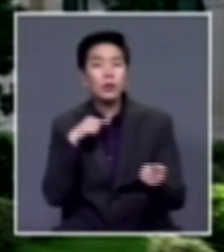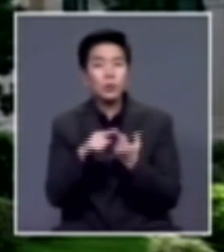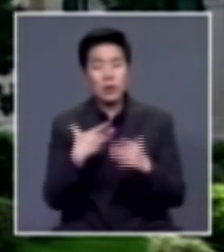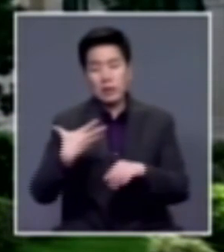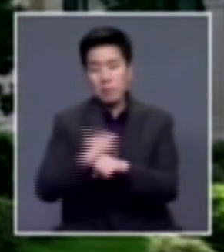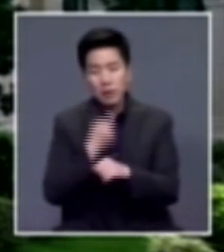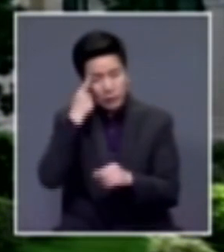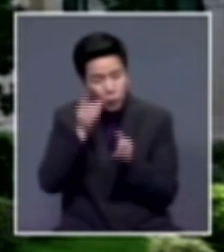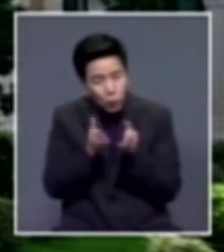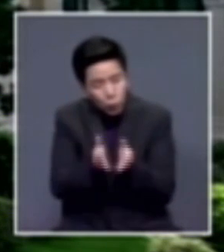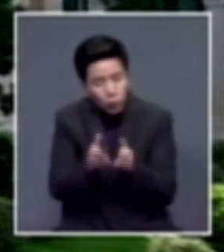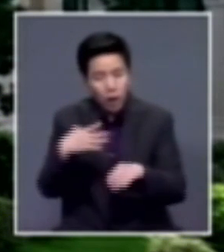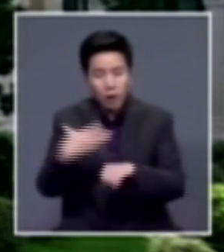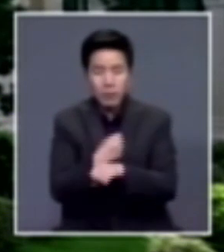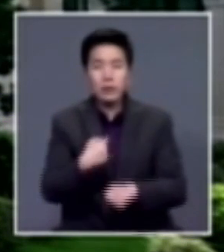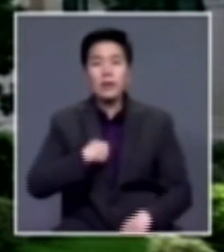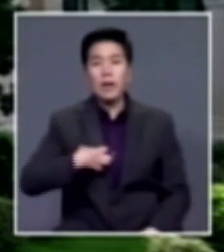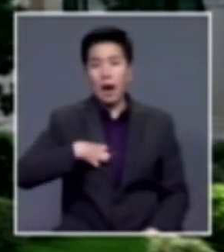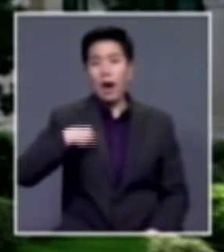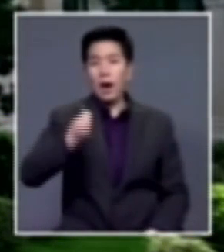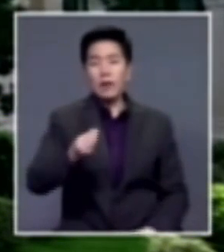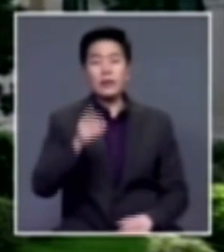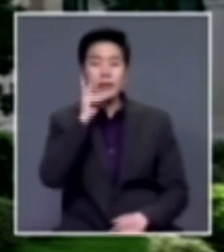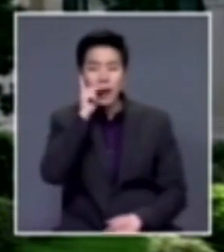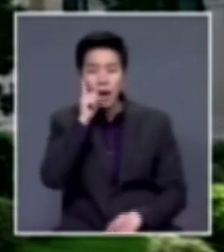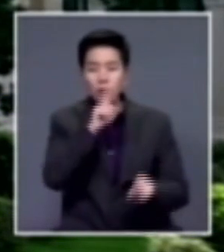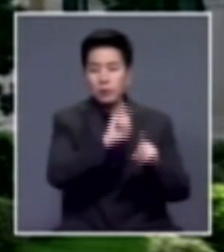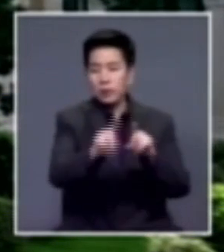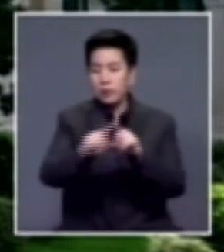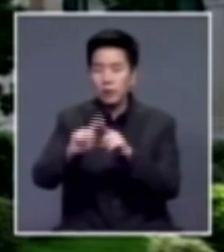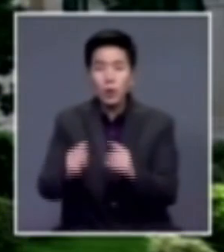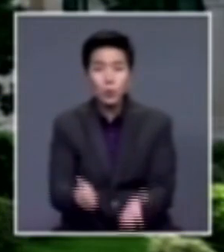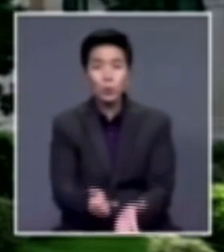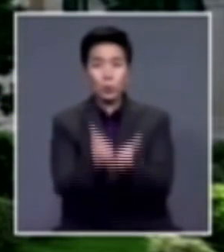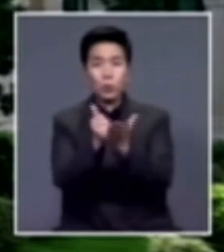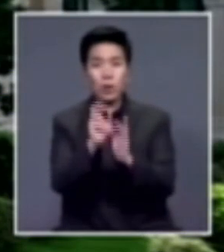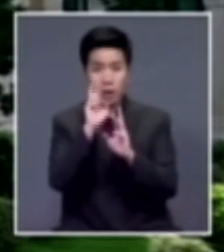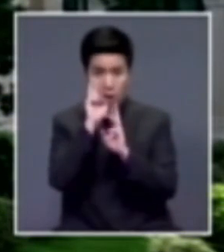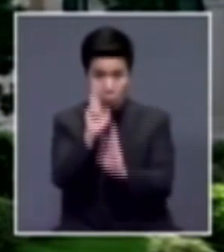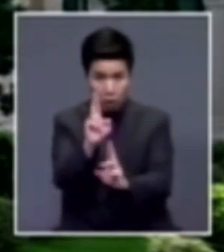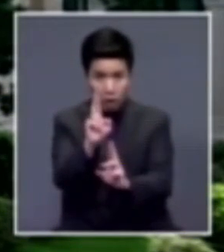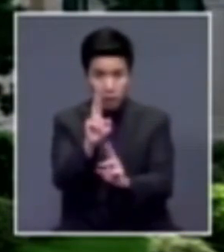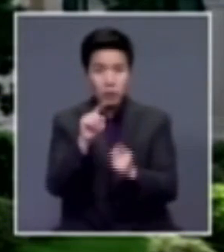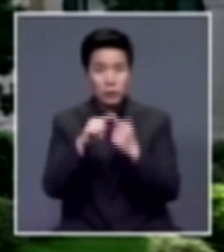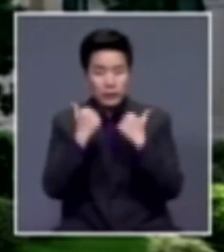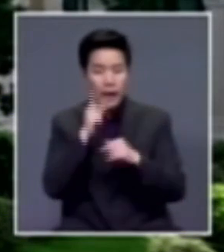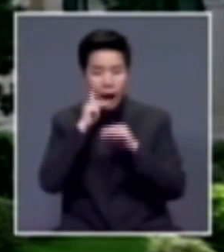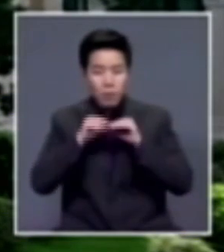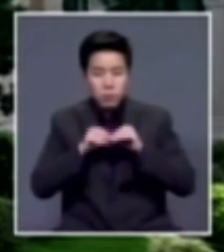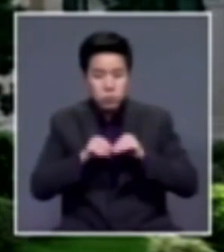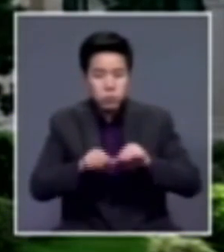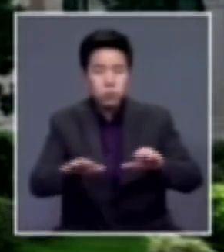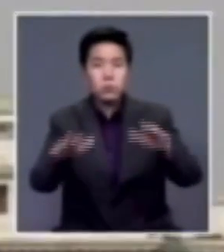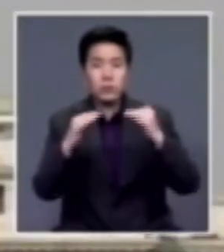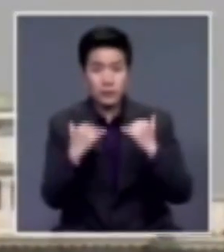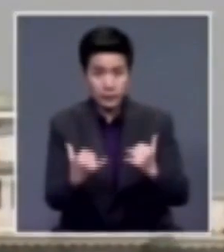การเมืองอย่างเดียวเพราะนั้นก็อยากให้สังคมสื่อต่างๆนั้นช่วยระมัดระวังนะครับในการให้ข่าวลักษณะนั้นด้วย